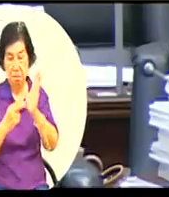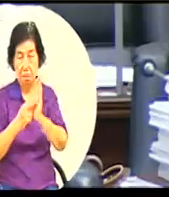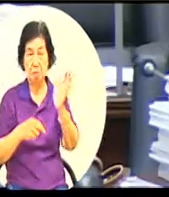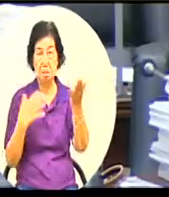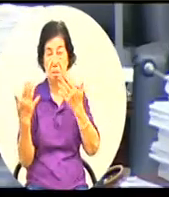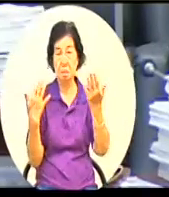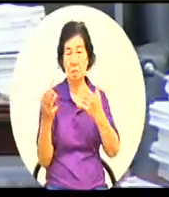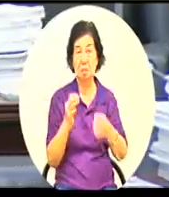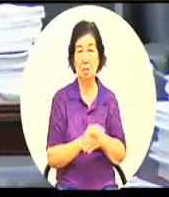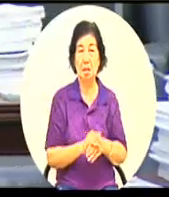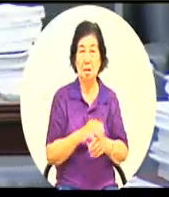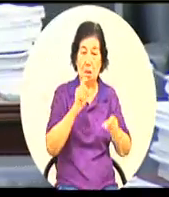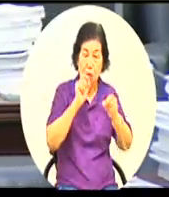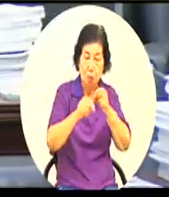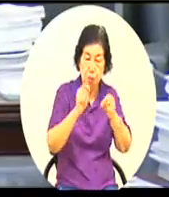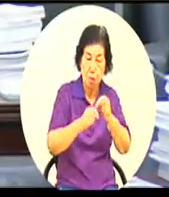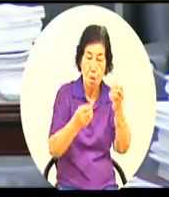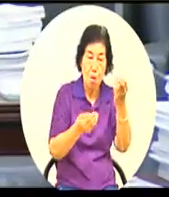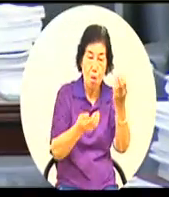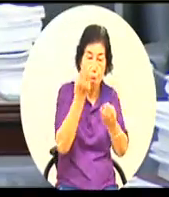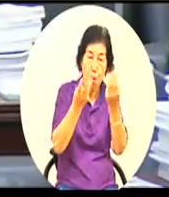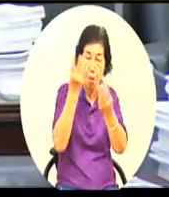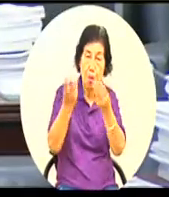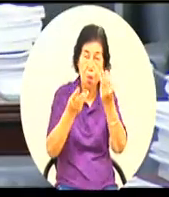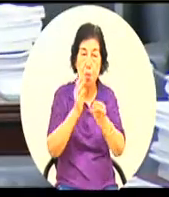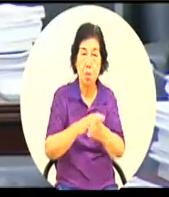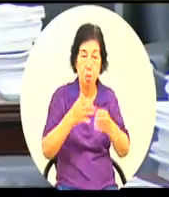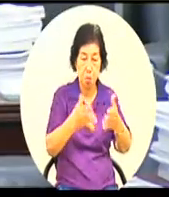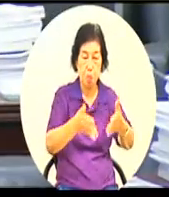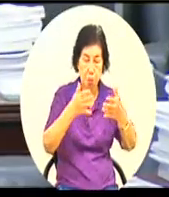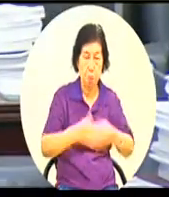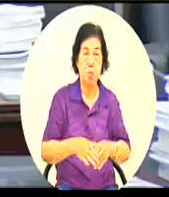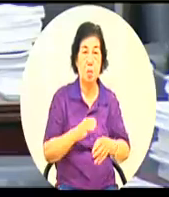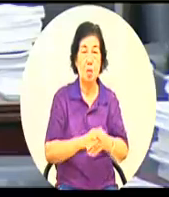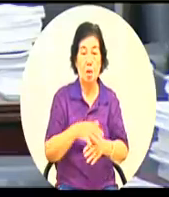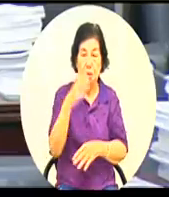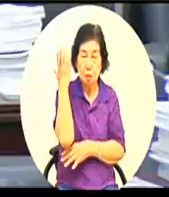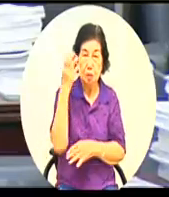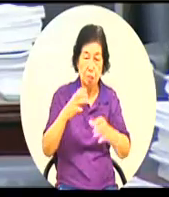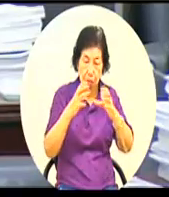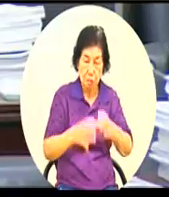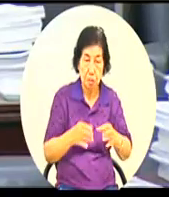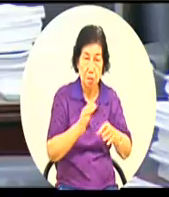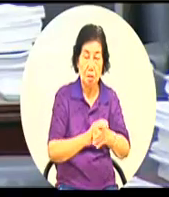放言论较重要，还是公立幼稚园较重要？